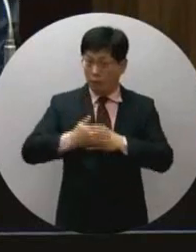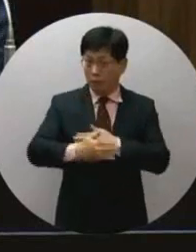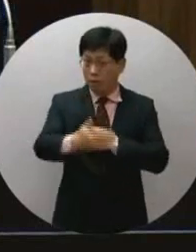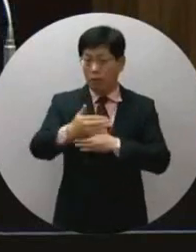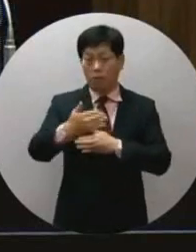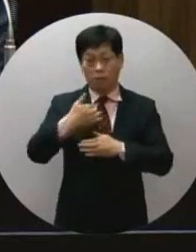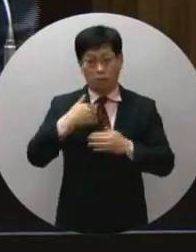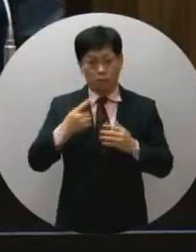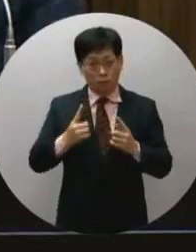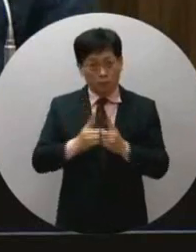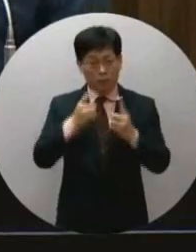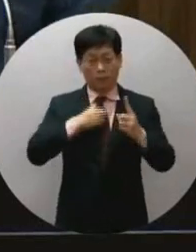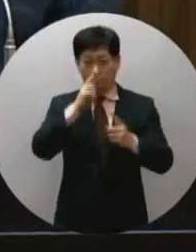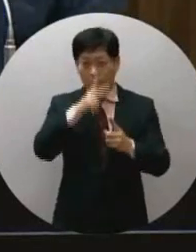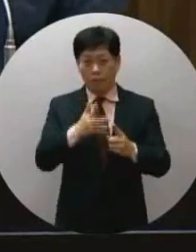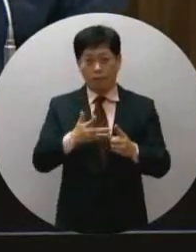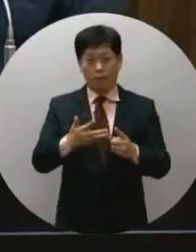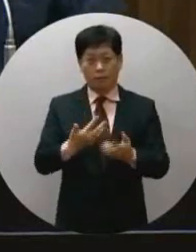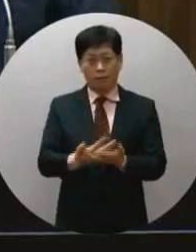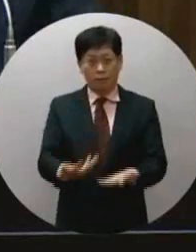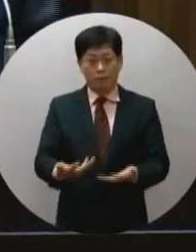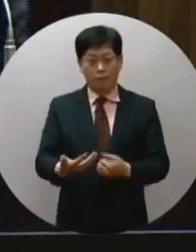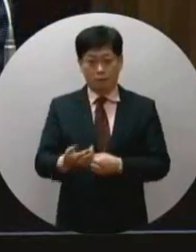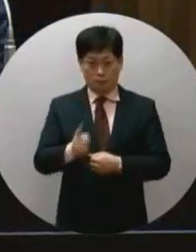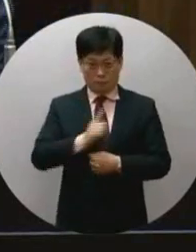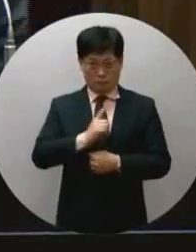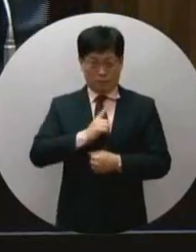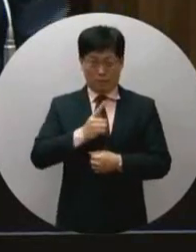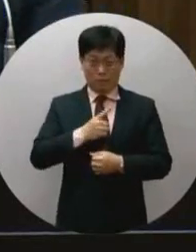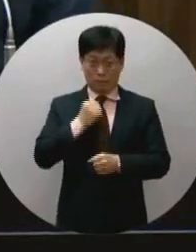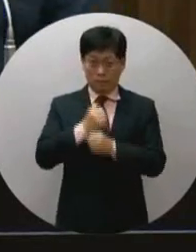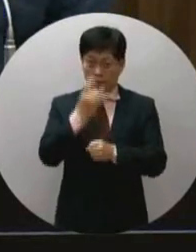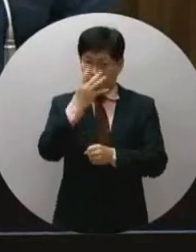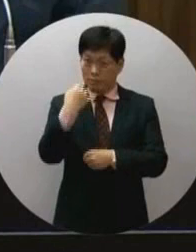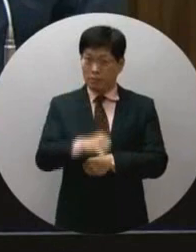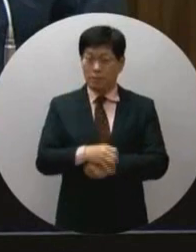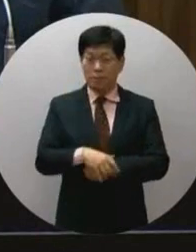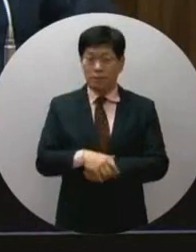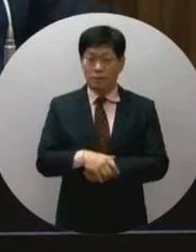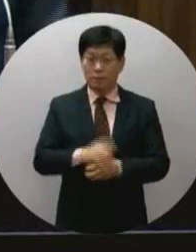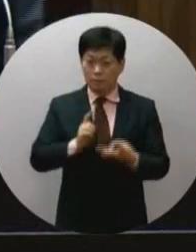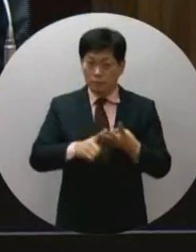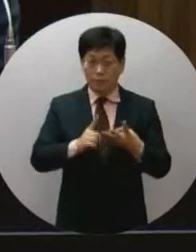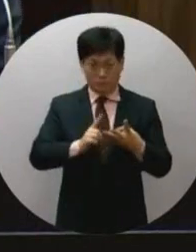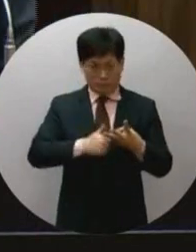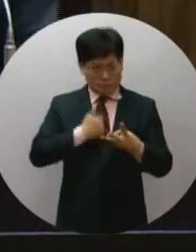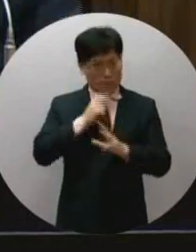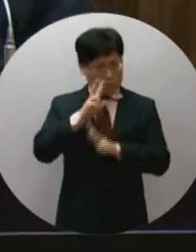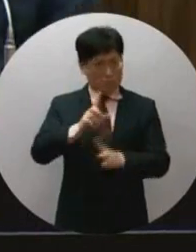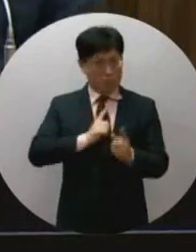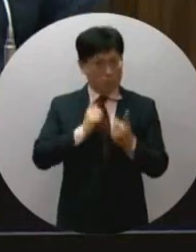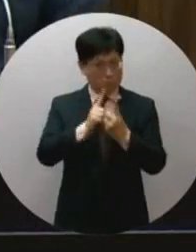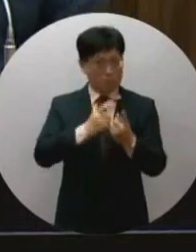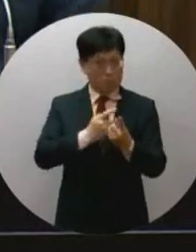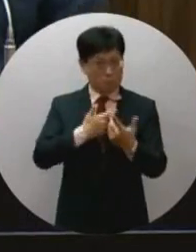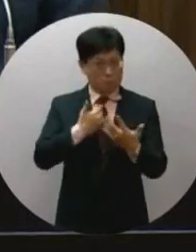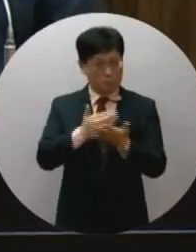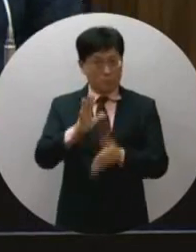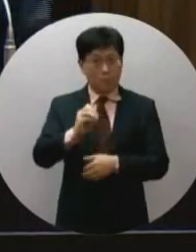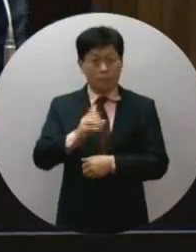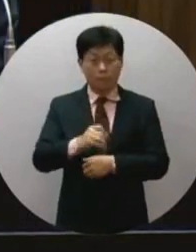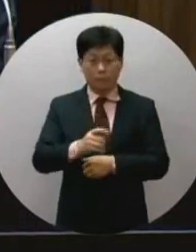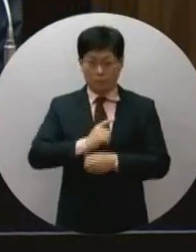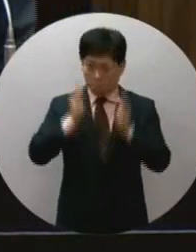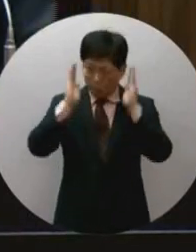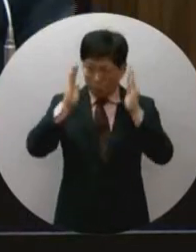候，所以赖清德那时候被视为叫做民进党的救世主啊。民进党因为的民调，尤其蔡英文的民调，因为有赖清德之后